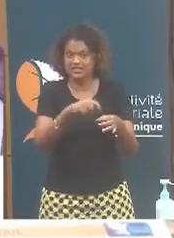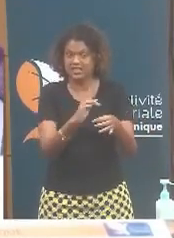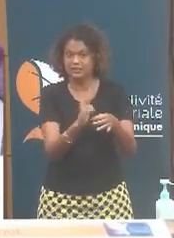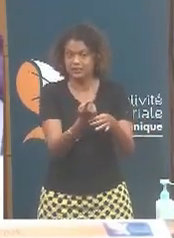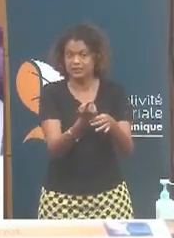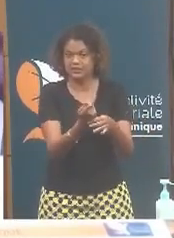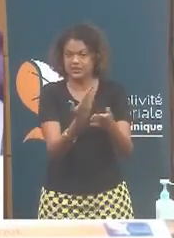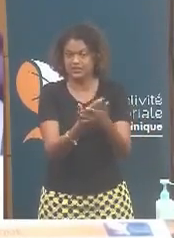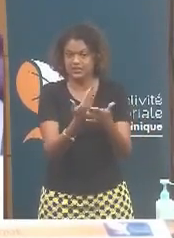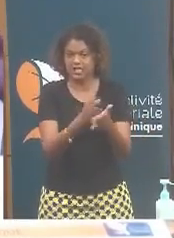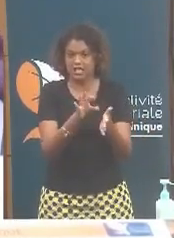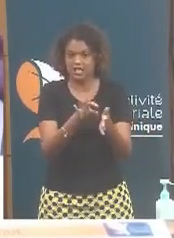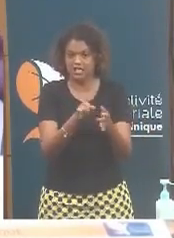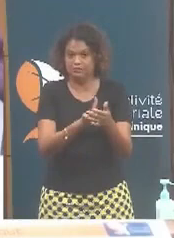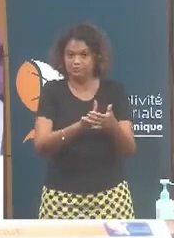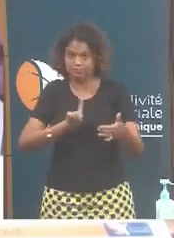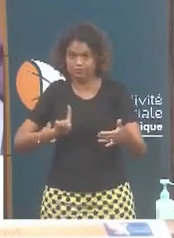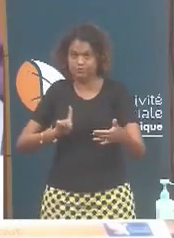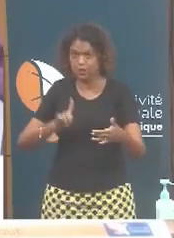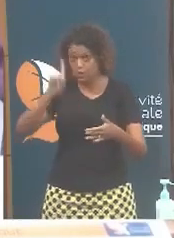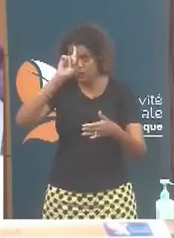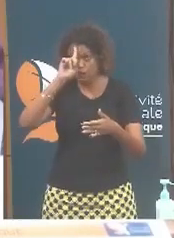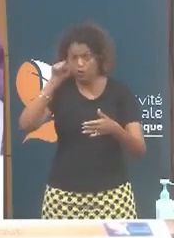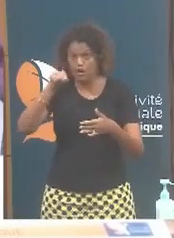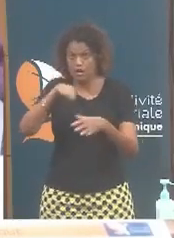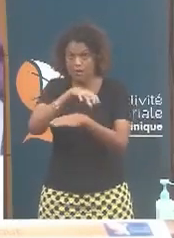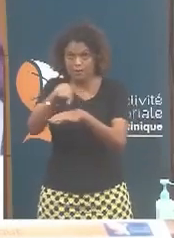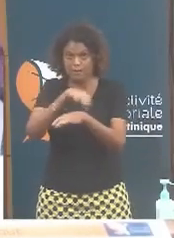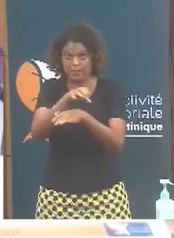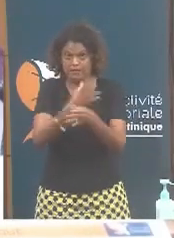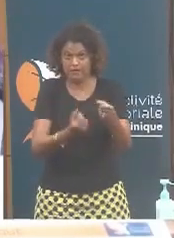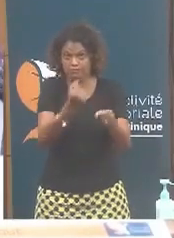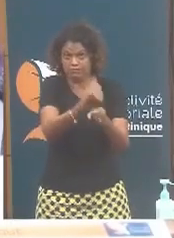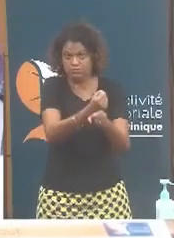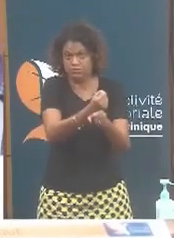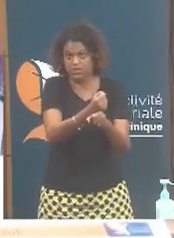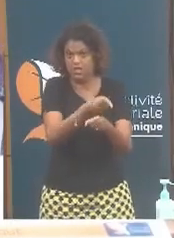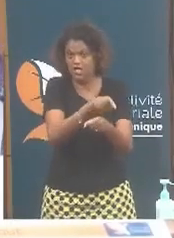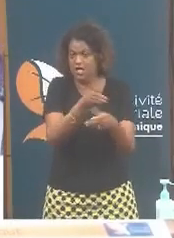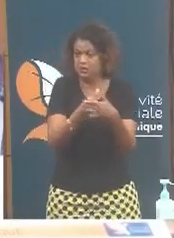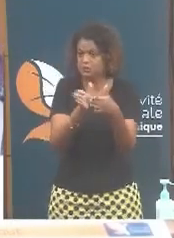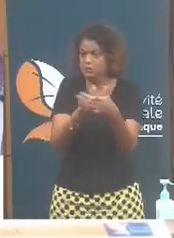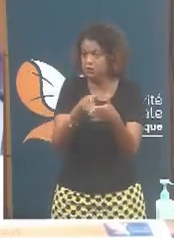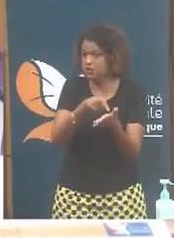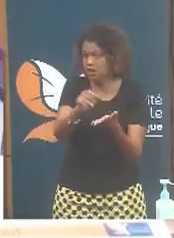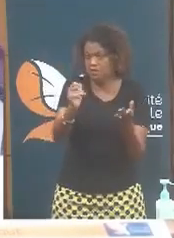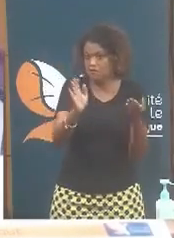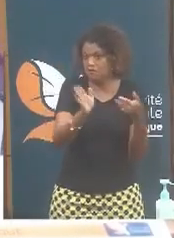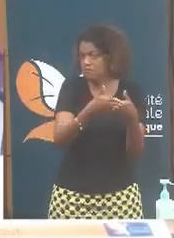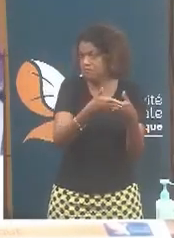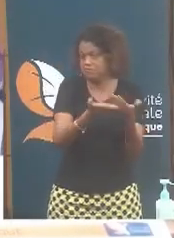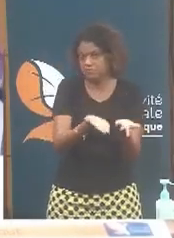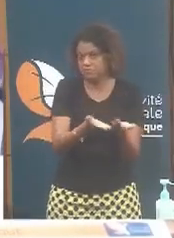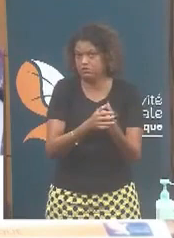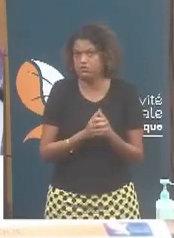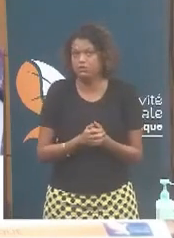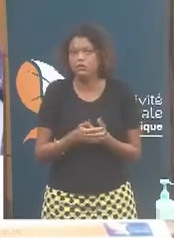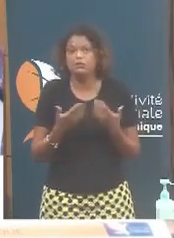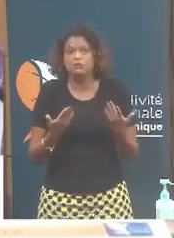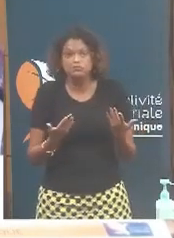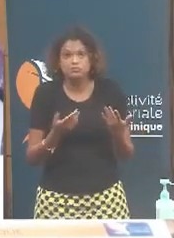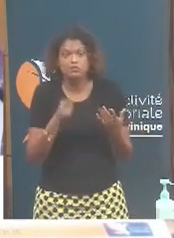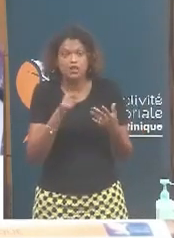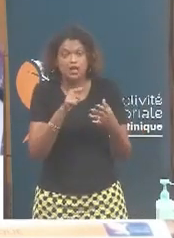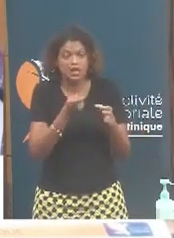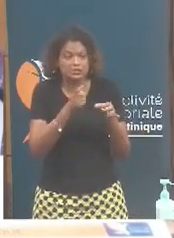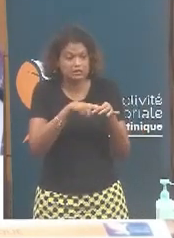au préfet, puisque c'est un arrêté préfectoral qu'il avait créé, par la liste des formes, au préfet de liquider. Question, est-ce que le syndicat mixte